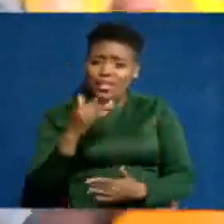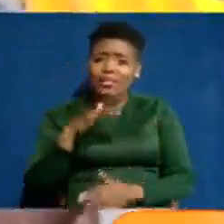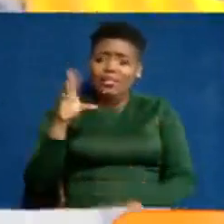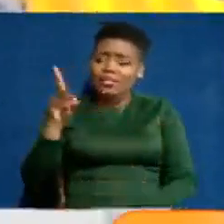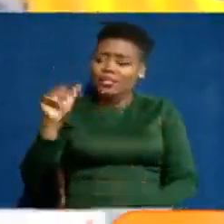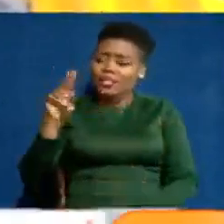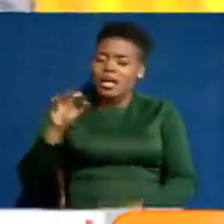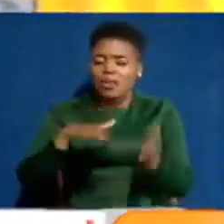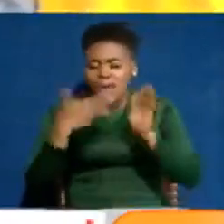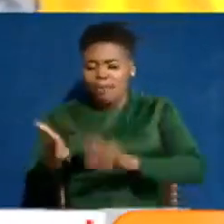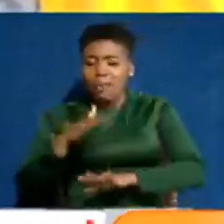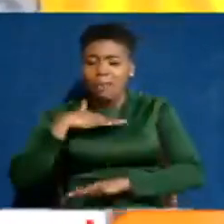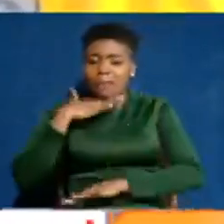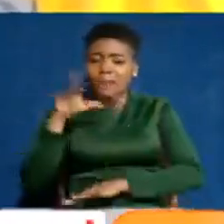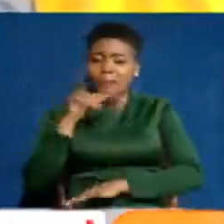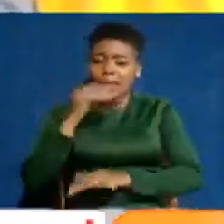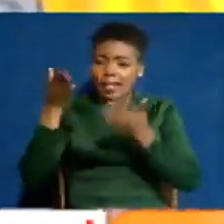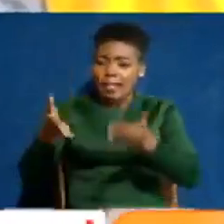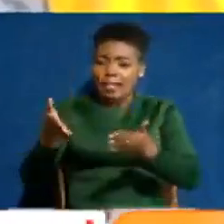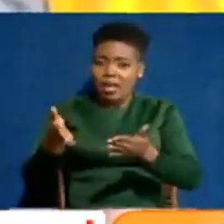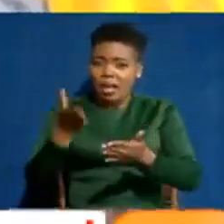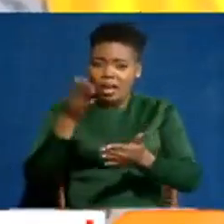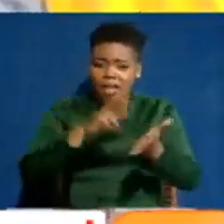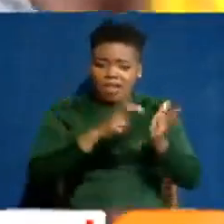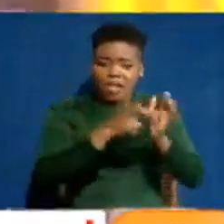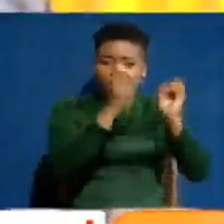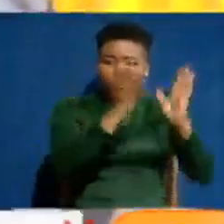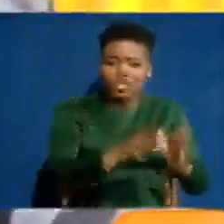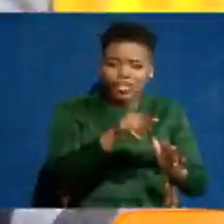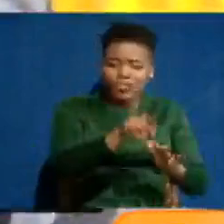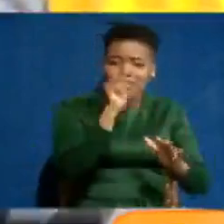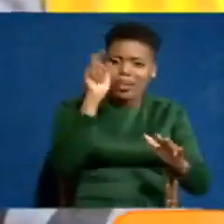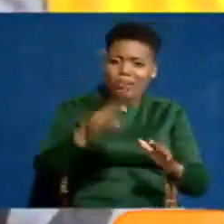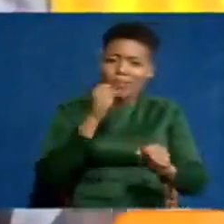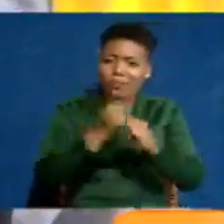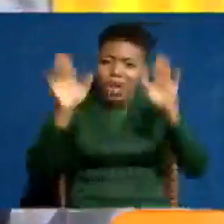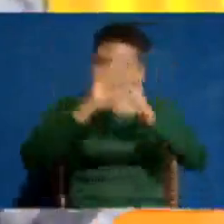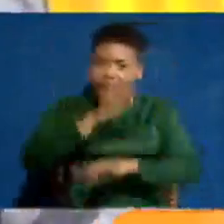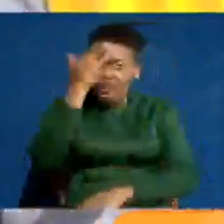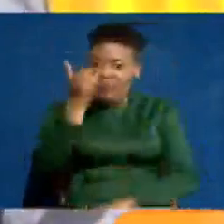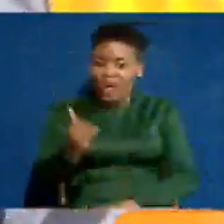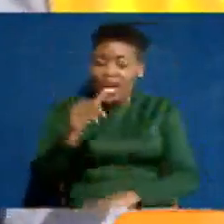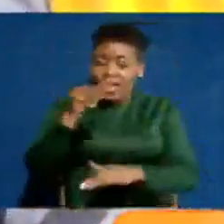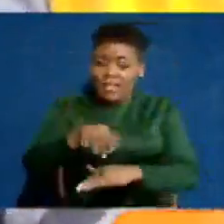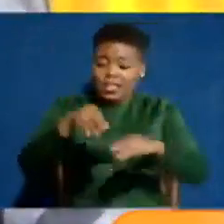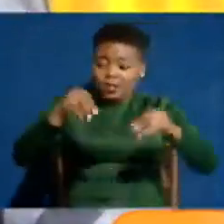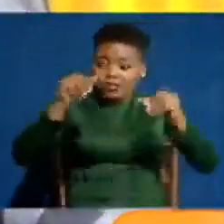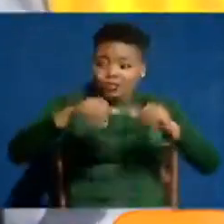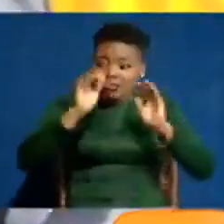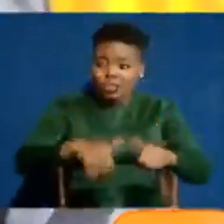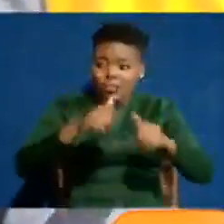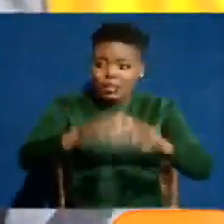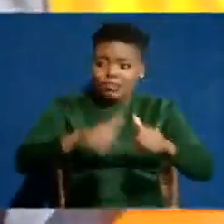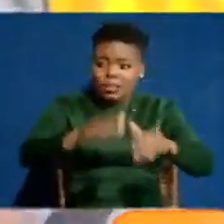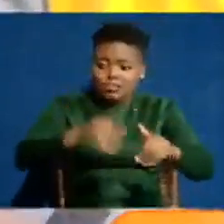huyo amepewa hiyo contract. Mbona hawezi fanya contract yake mchana? Hii mchanga ichimbwe mchana